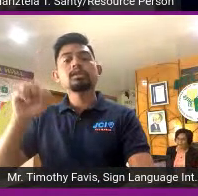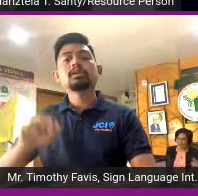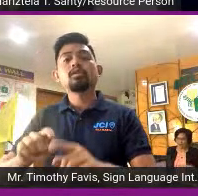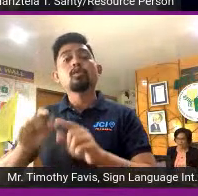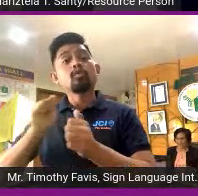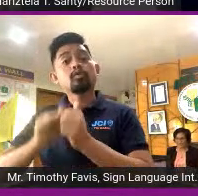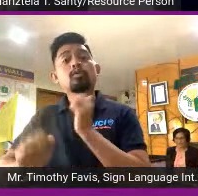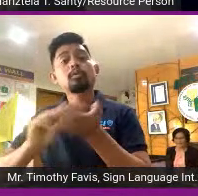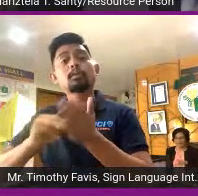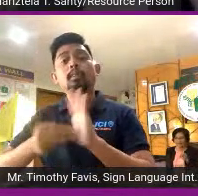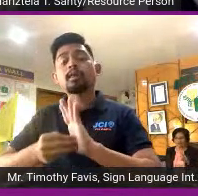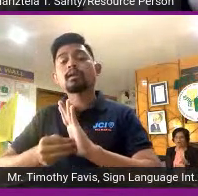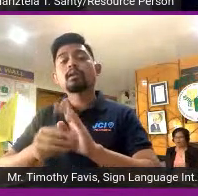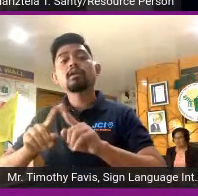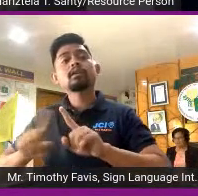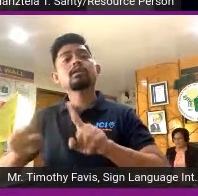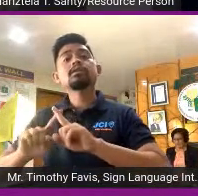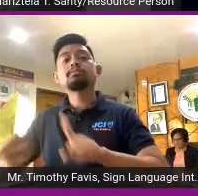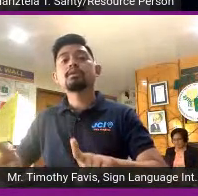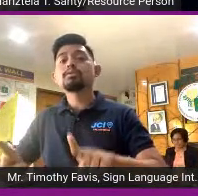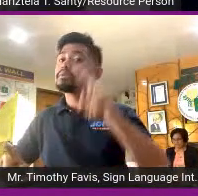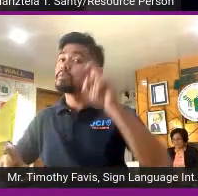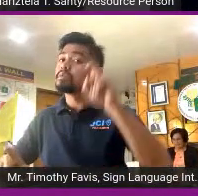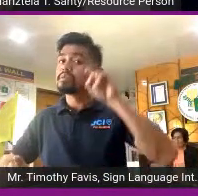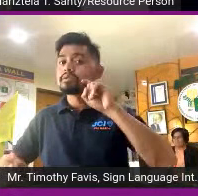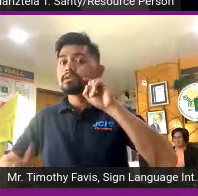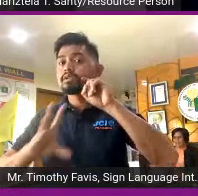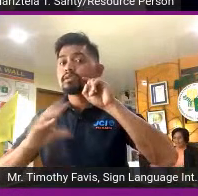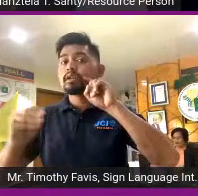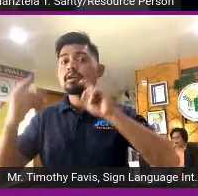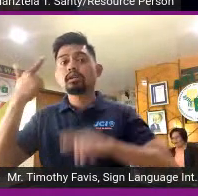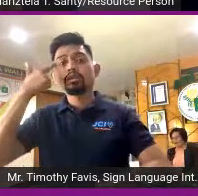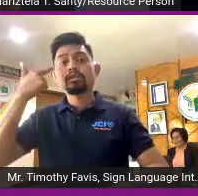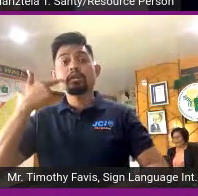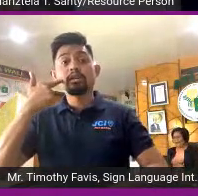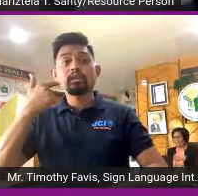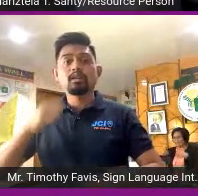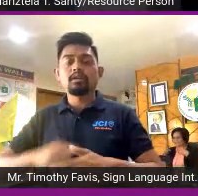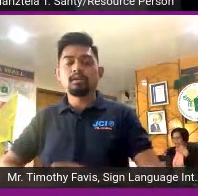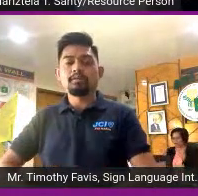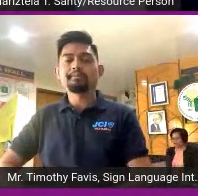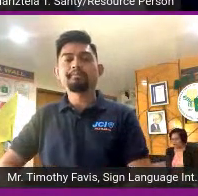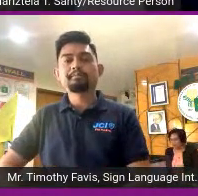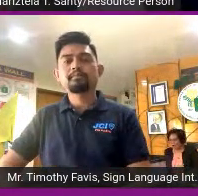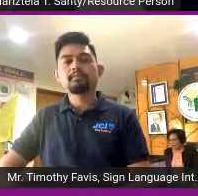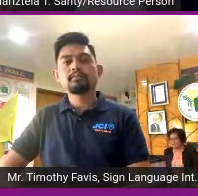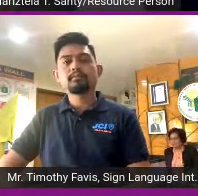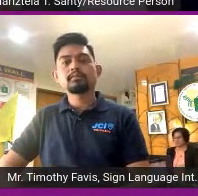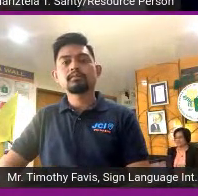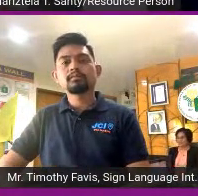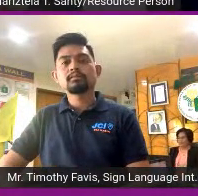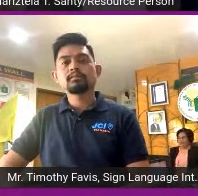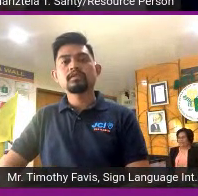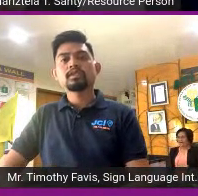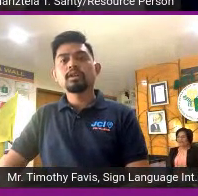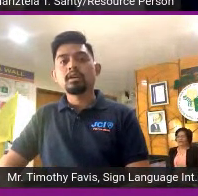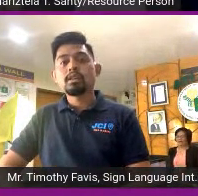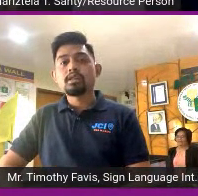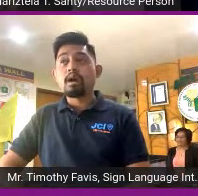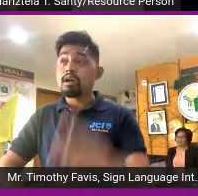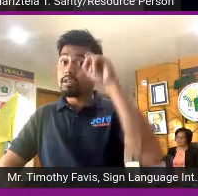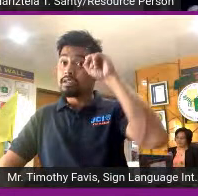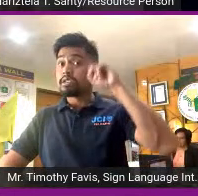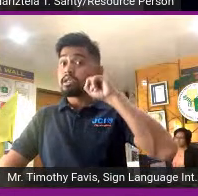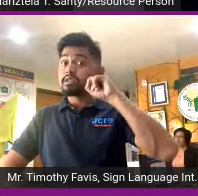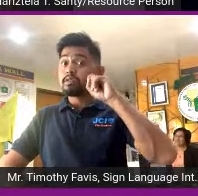kung babae ka o lalaki, that is your sex. Pero, what happens afterwards?